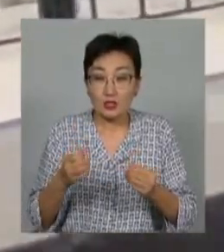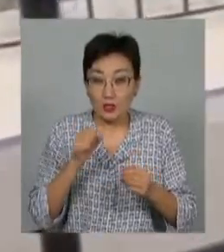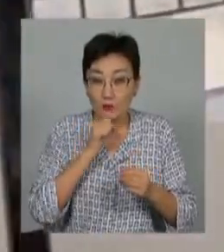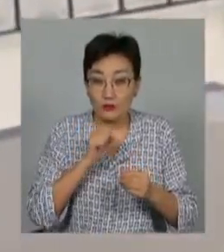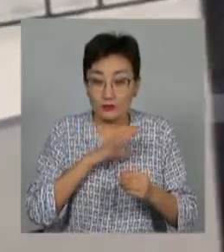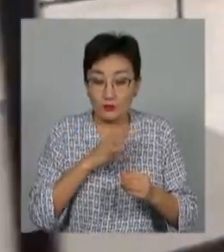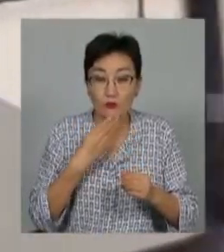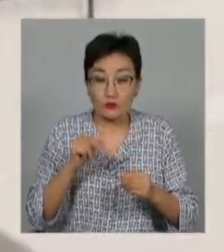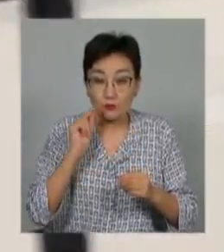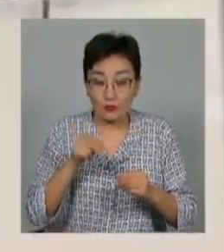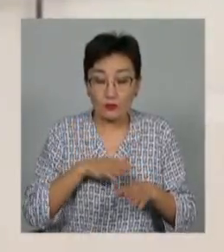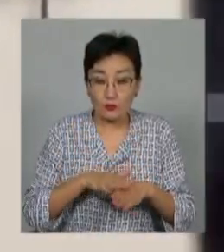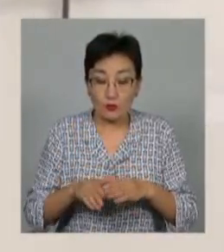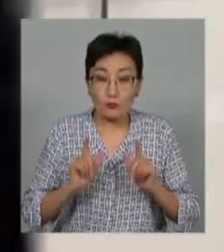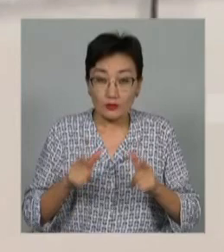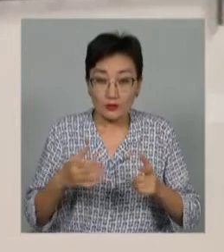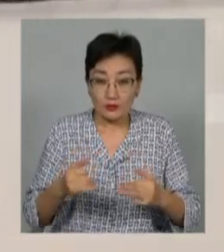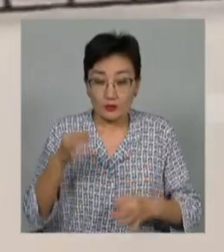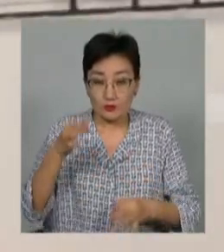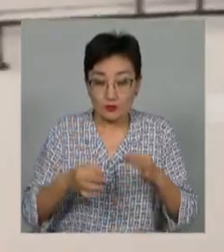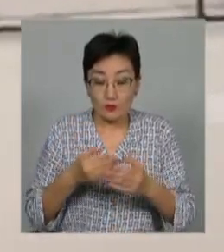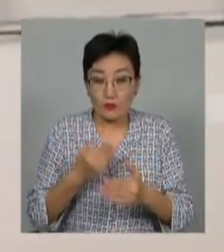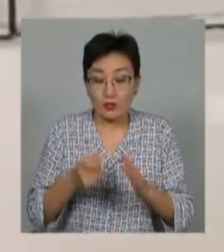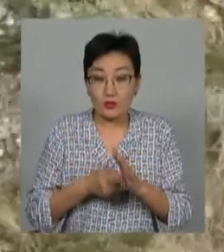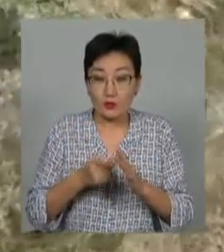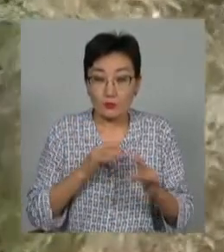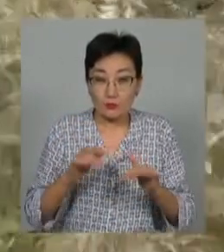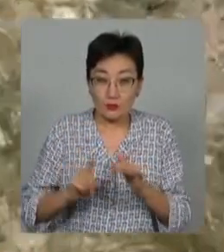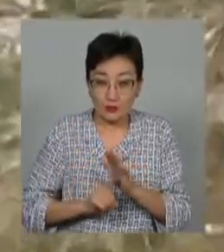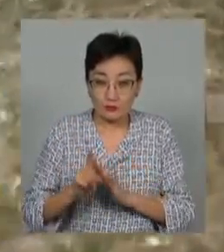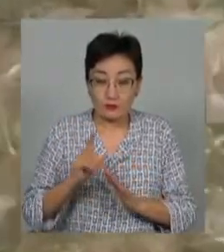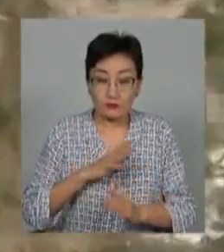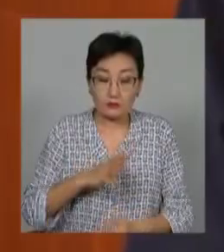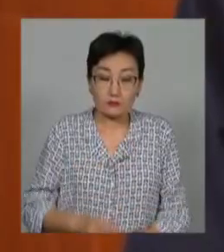күдікті өз кінәсін толық мойындады. Қазір сотқа дейінгі тергеу амалдары басталды.